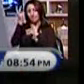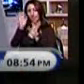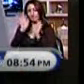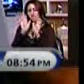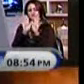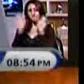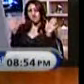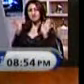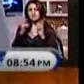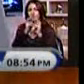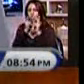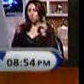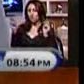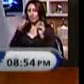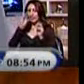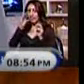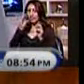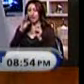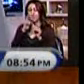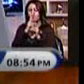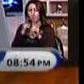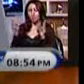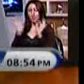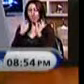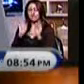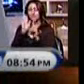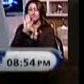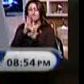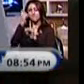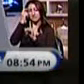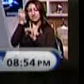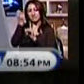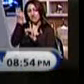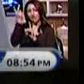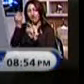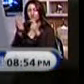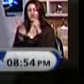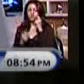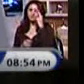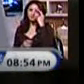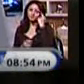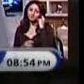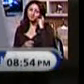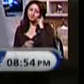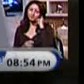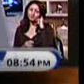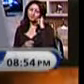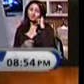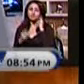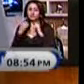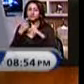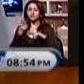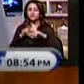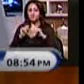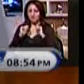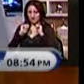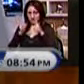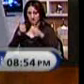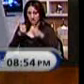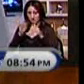فعله فاروق حسني المفروض يبقى تابع وزارة السياحة مش الثقافة. لو كنت عملت في 18 سنة دور سينما في